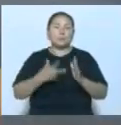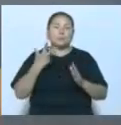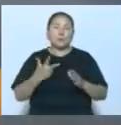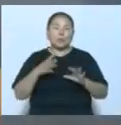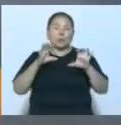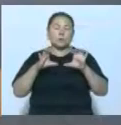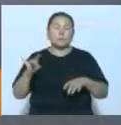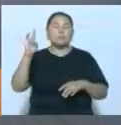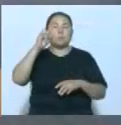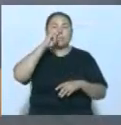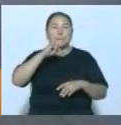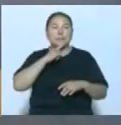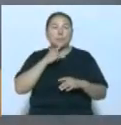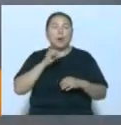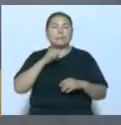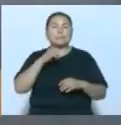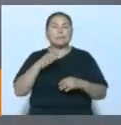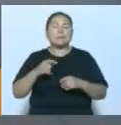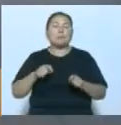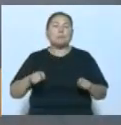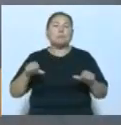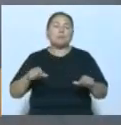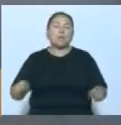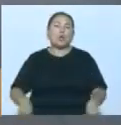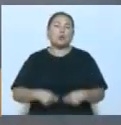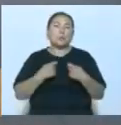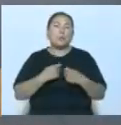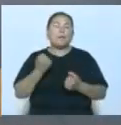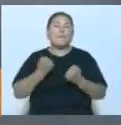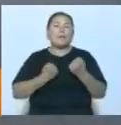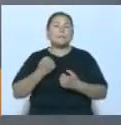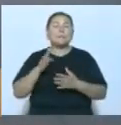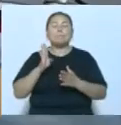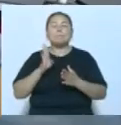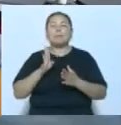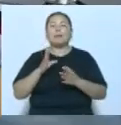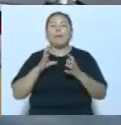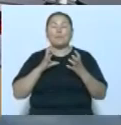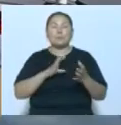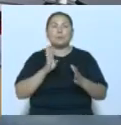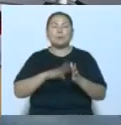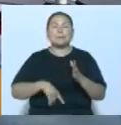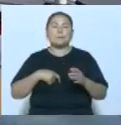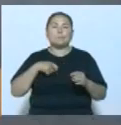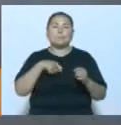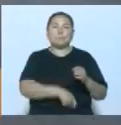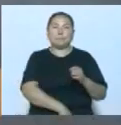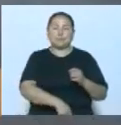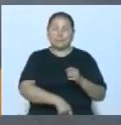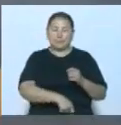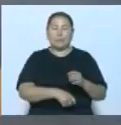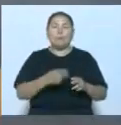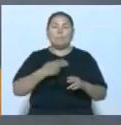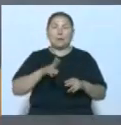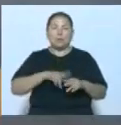Кодекса Республики Казахстан об административных правонарушениях, то есть водитель управлял транспортным средством без ремня безопасности.